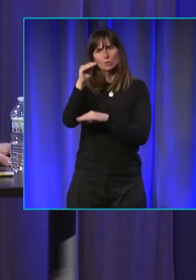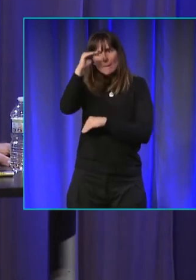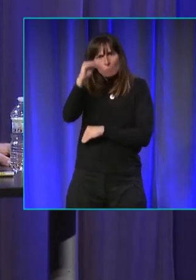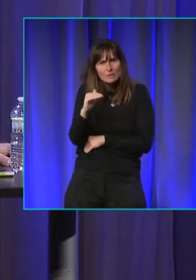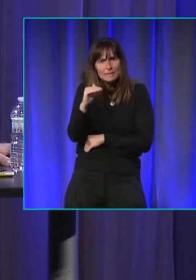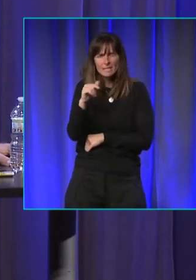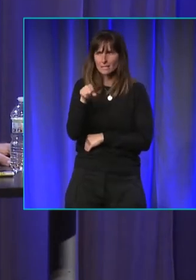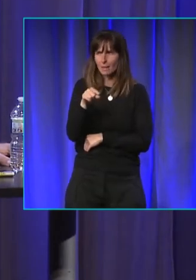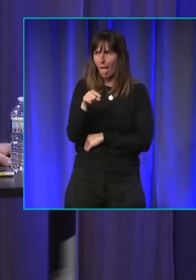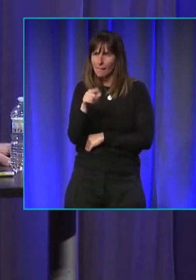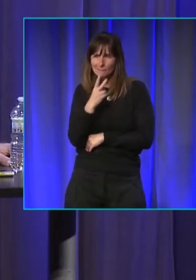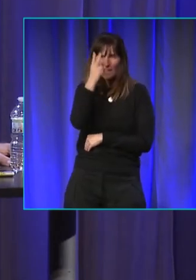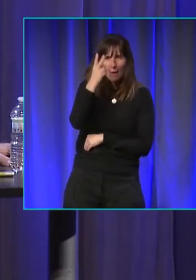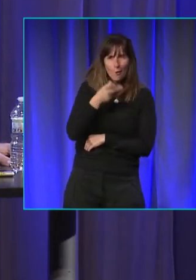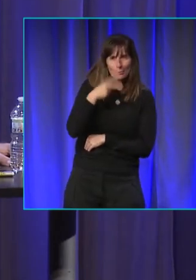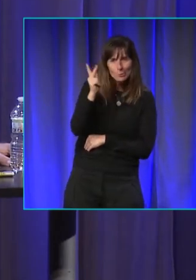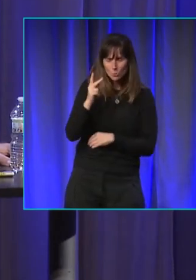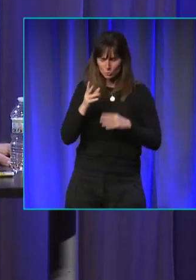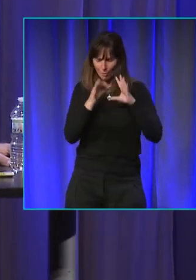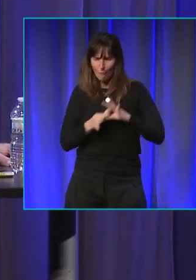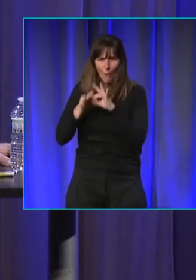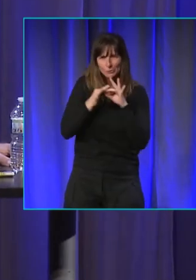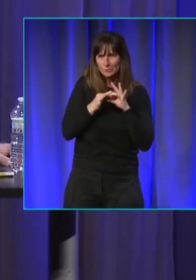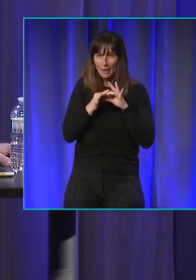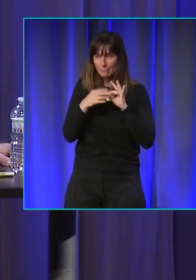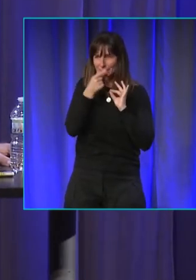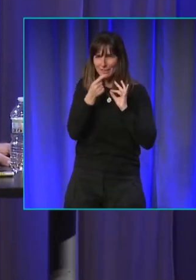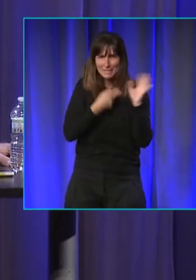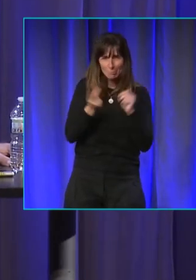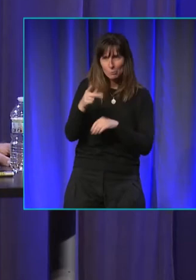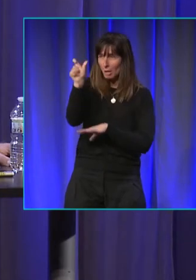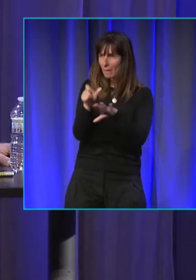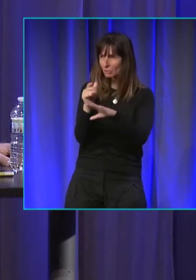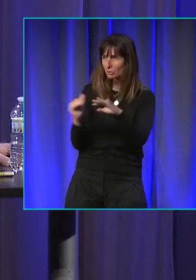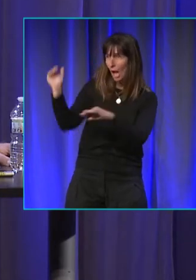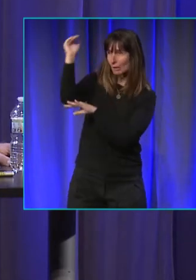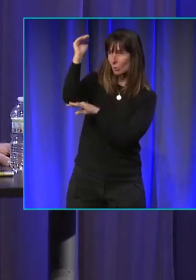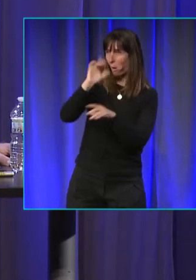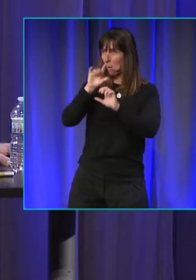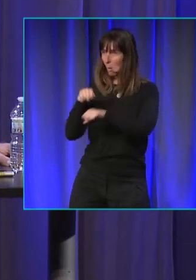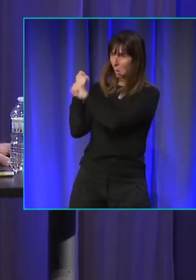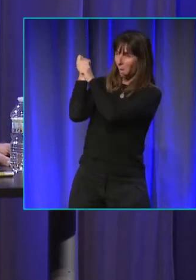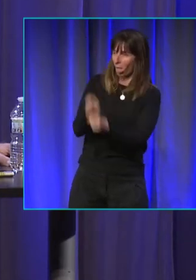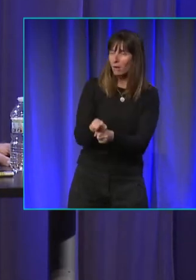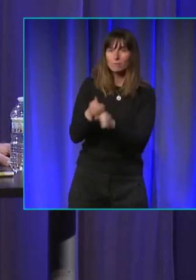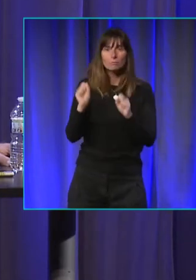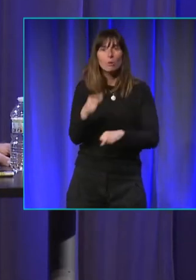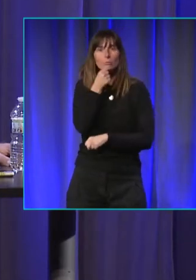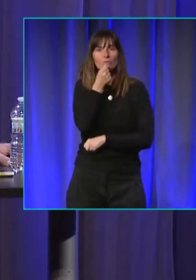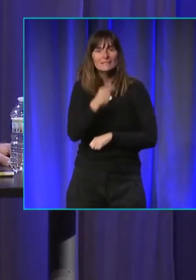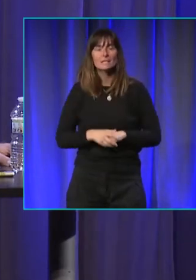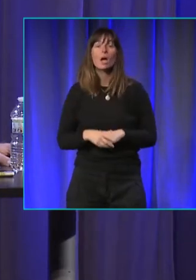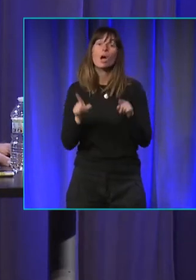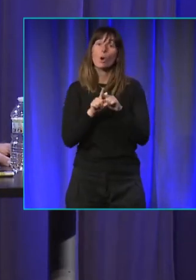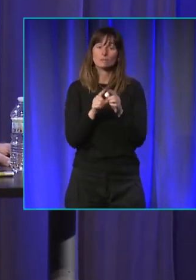qui sont plus habiles, mieux coordonnés, qui vont battre les plus forts. Hein. Et puis dans le poids, après, il y a la composition corporelle.